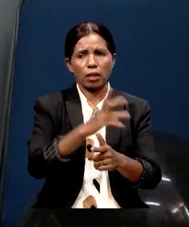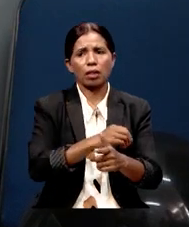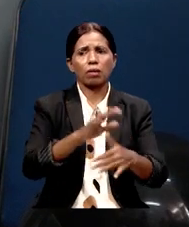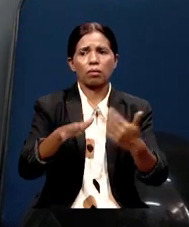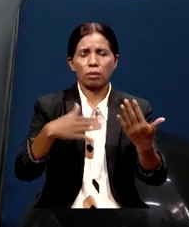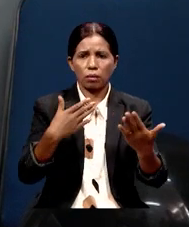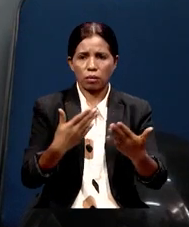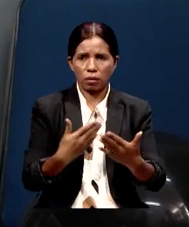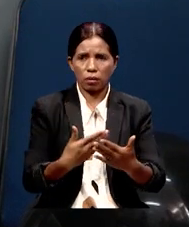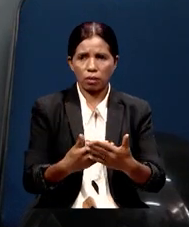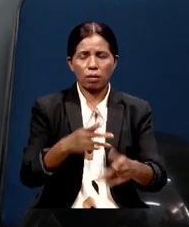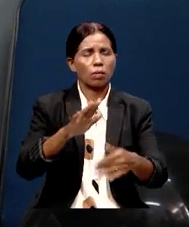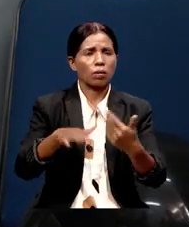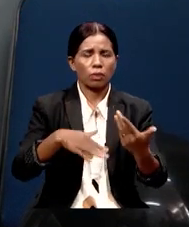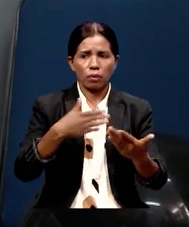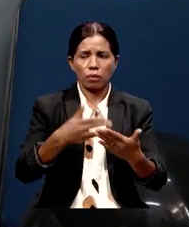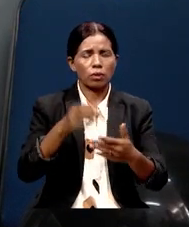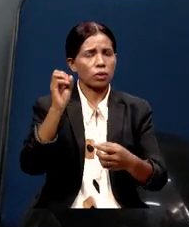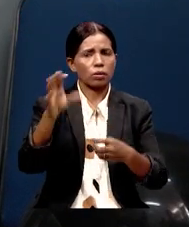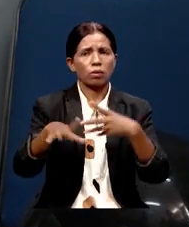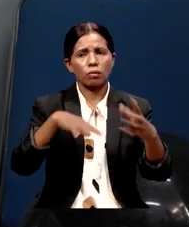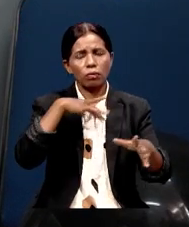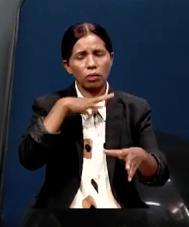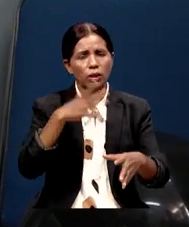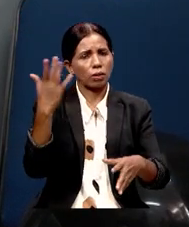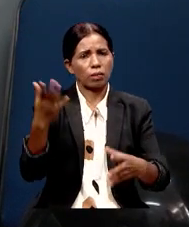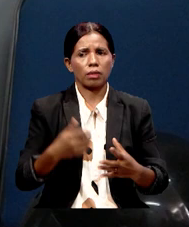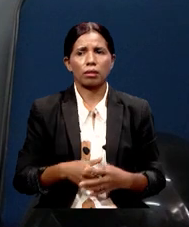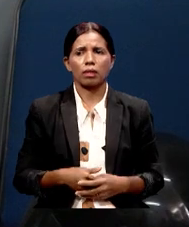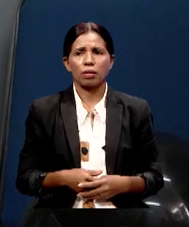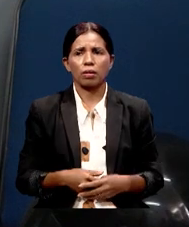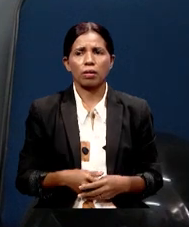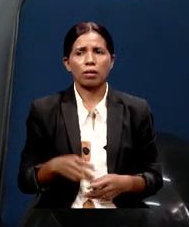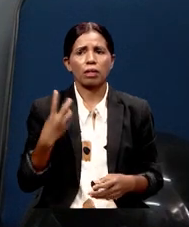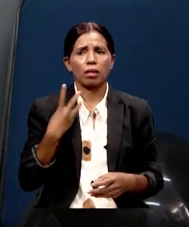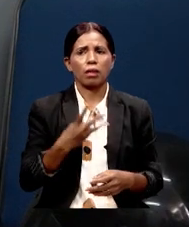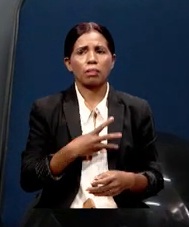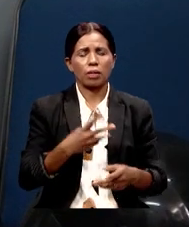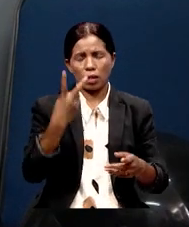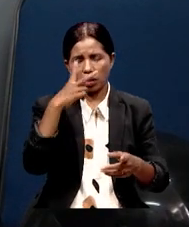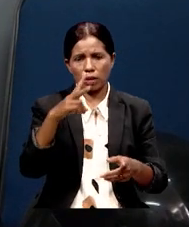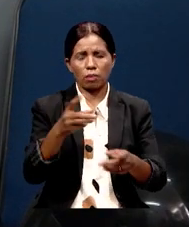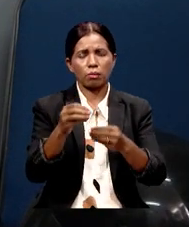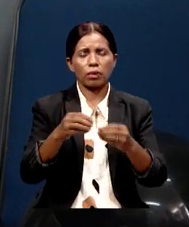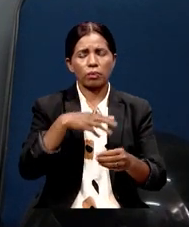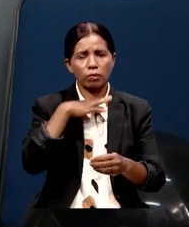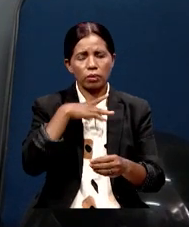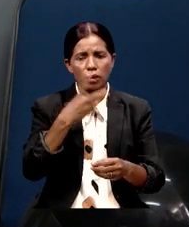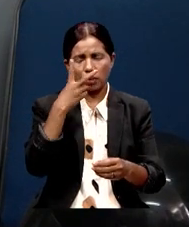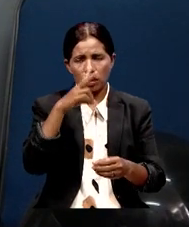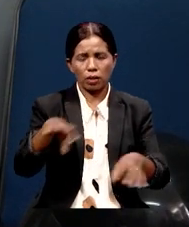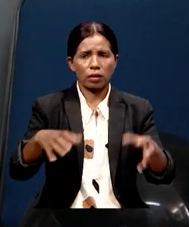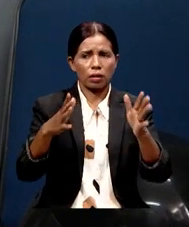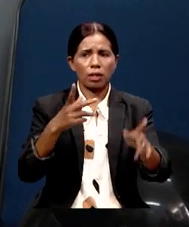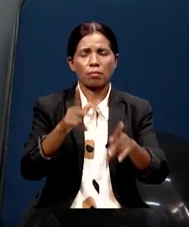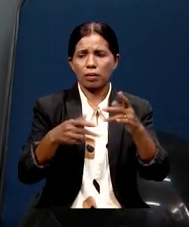nene maka. Emang hutu-hutu bas koirit lisu hena ba, ami sanemen tu ami iha interus de recurso humano ami he